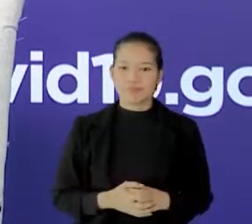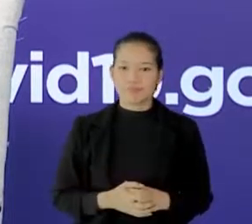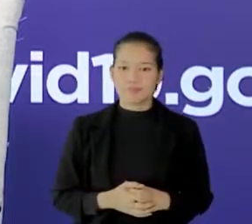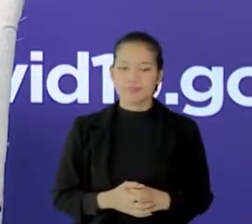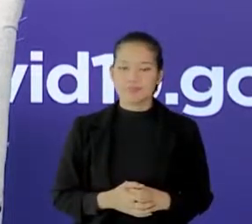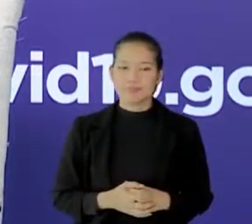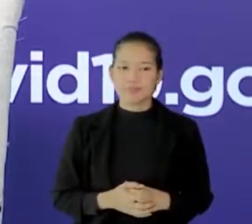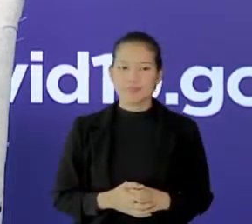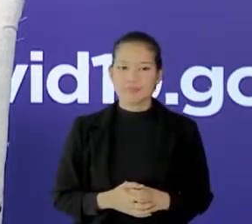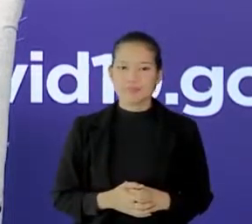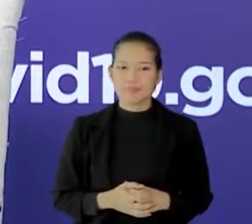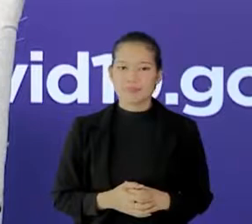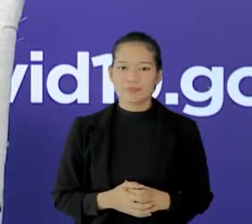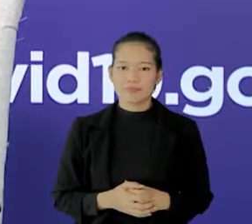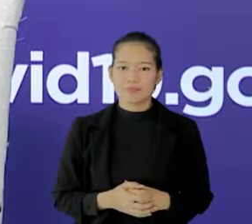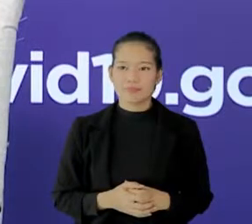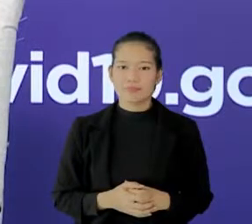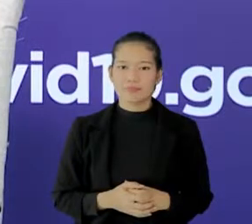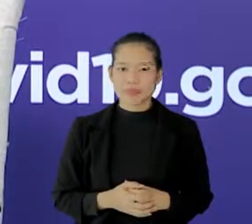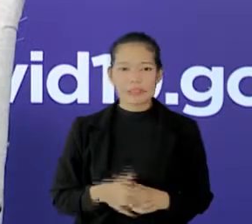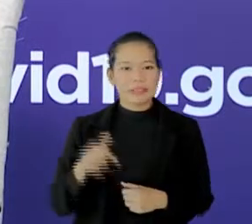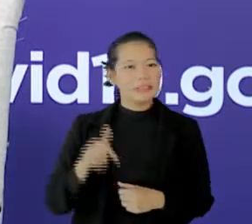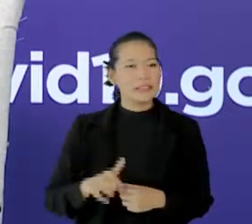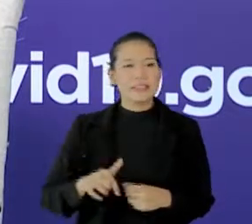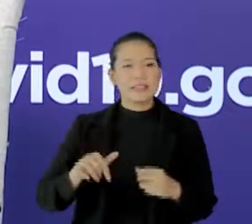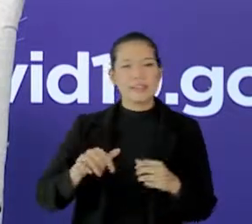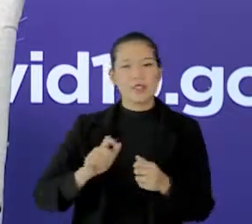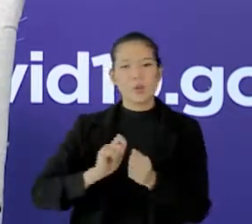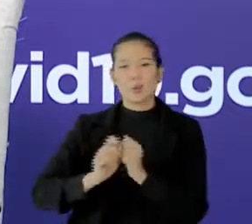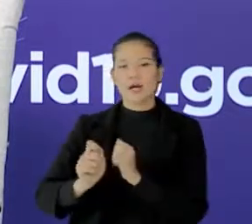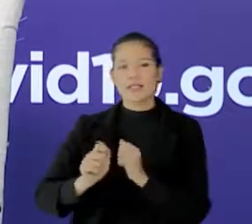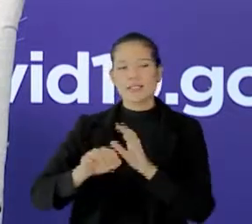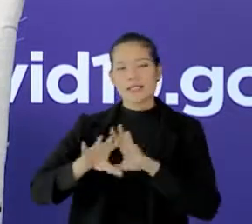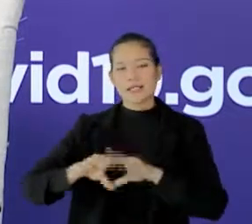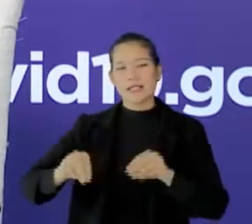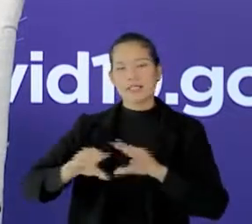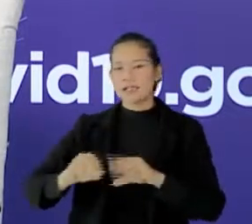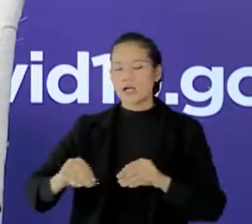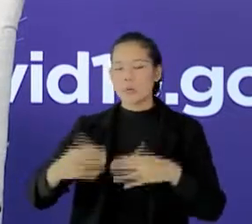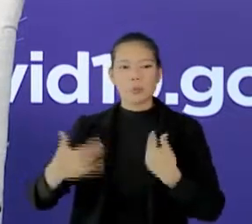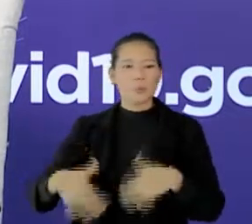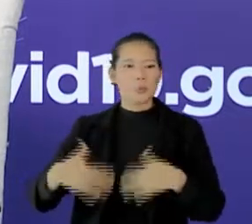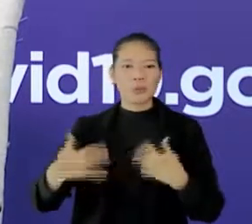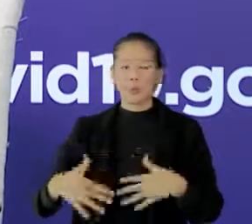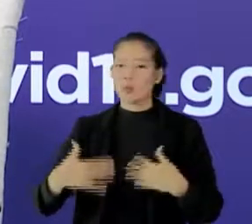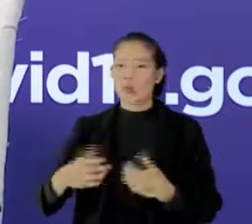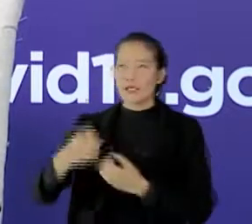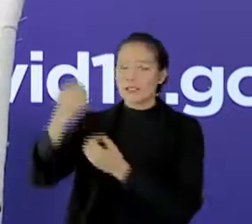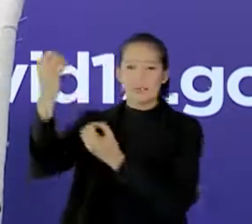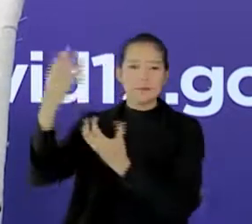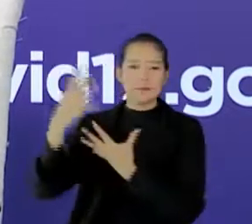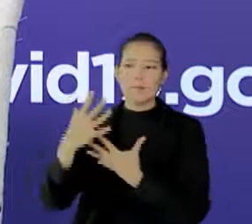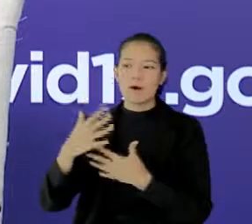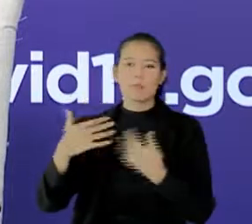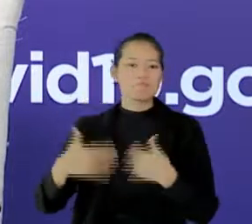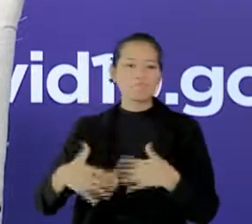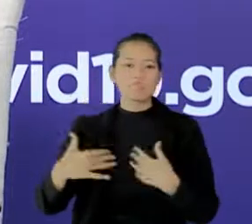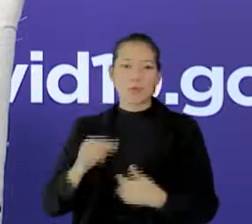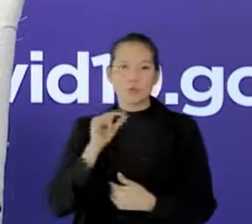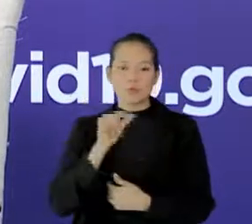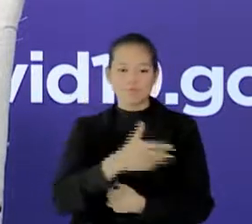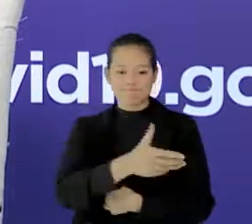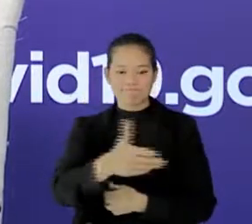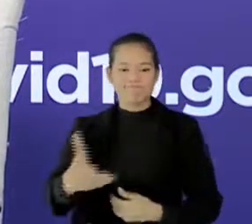artinya suatu kerjaan yang luar biasa hikmahnya bagi